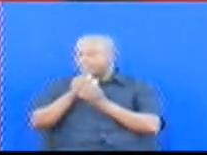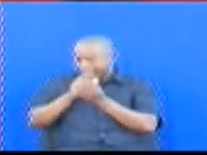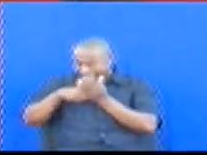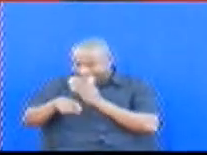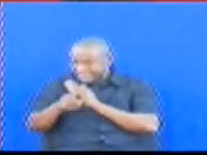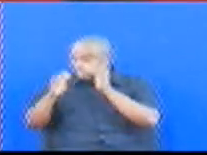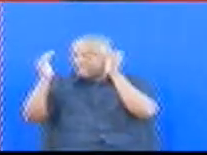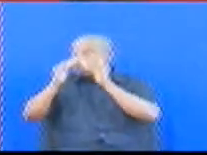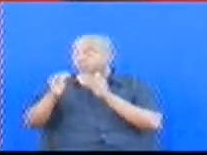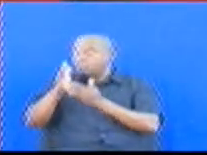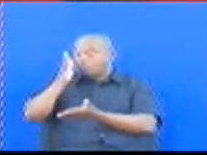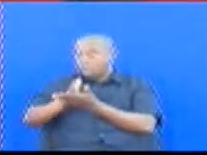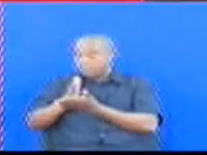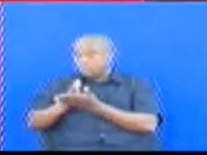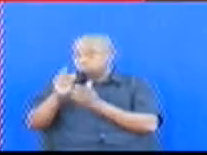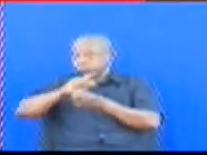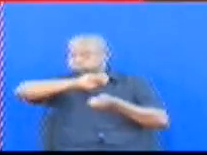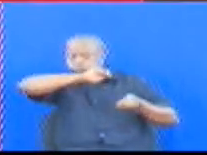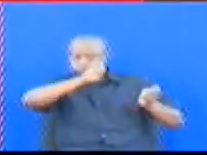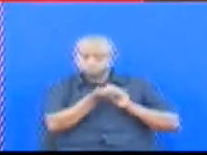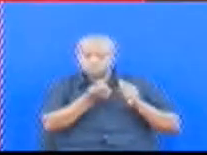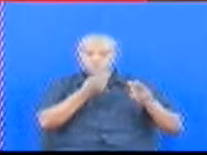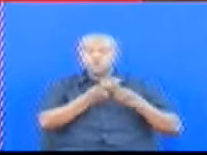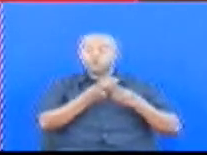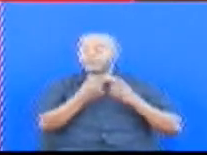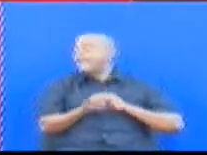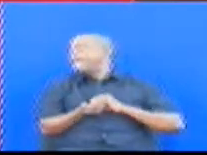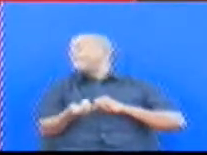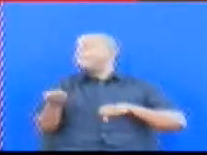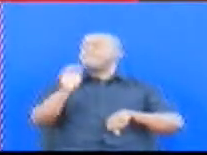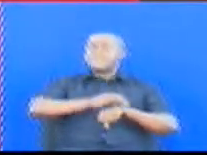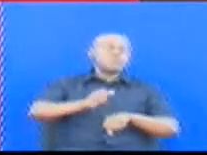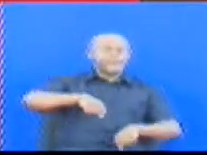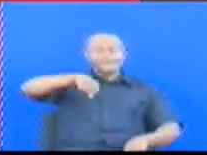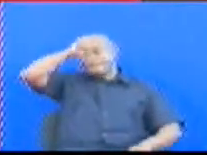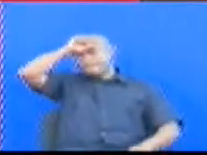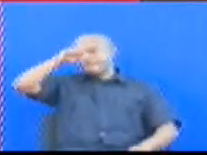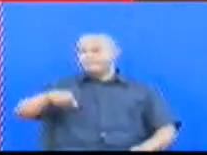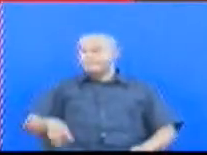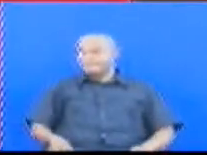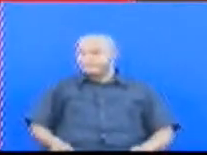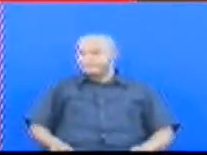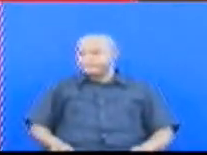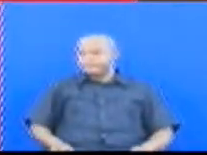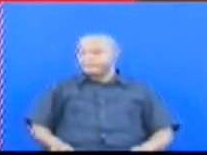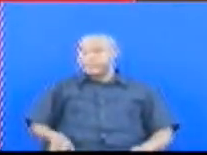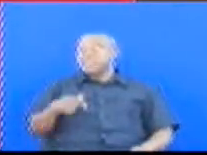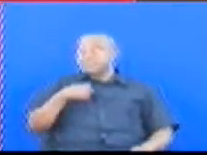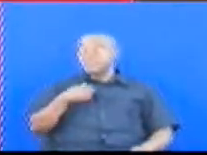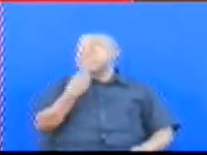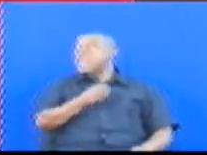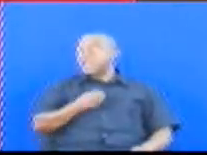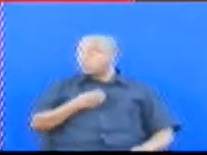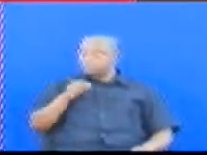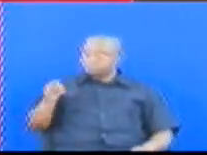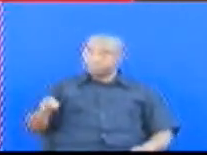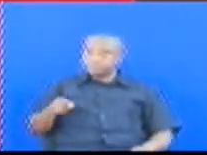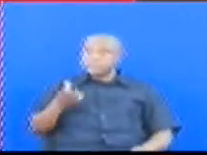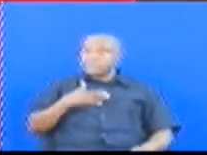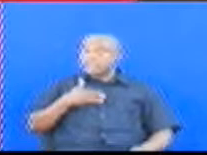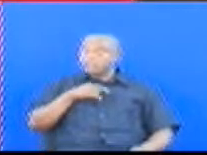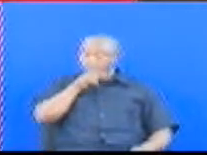unampa nafasi ile ya kuwa daktari bingwa. Mheshimiwa Naibu Spika, mimi nina wivu na taaluma hii na ninataka mamlaka haya yatoke kwa